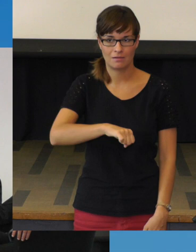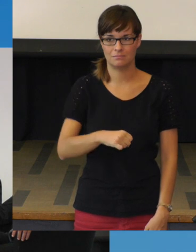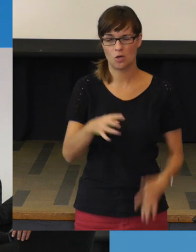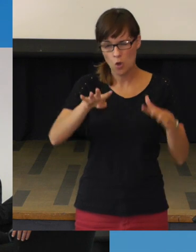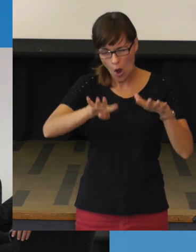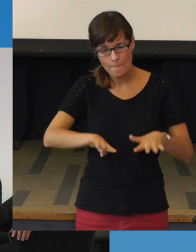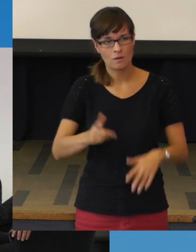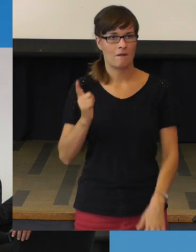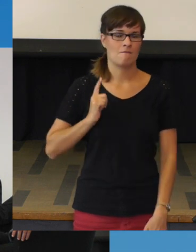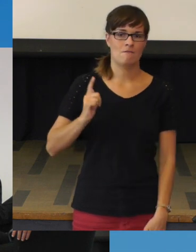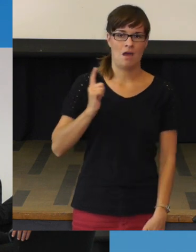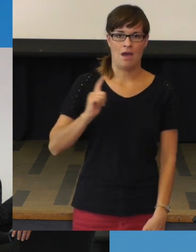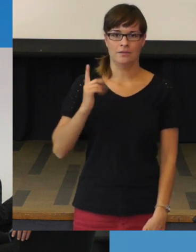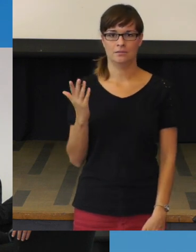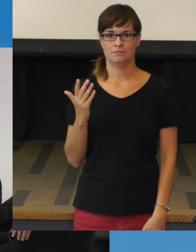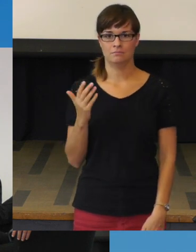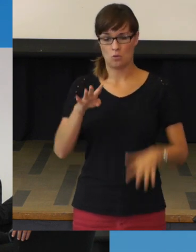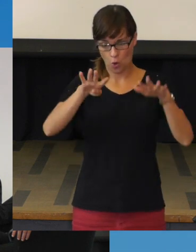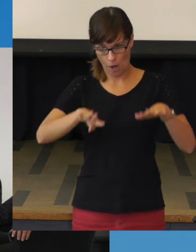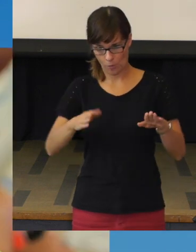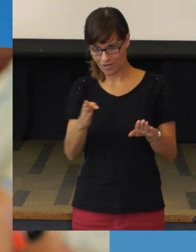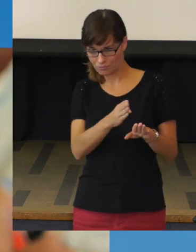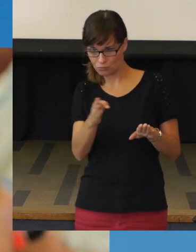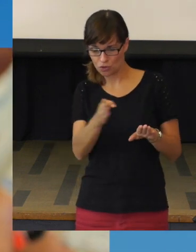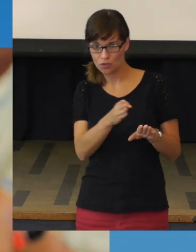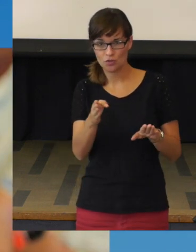musste. Zwischendurch hat